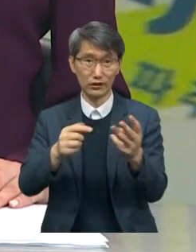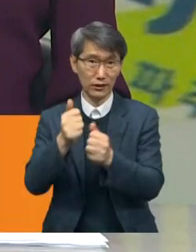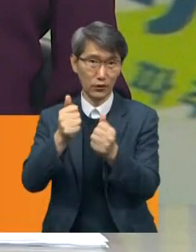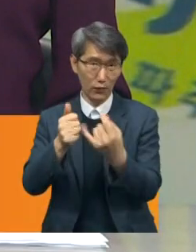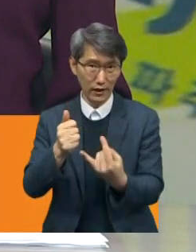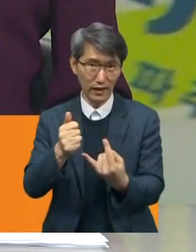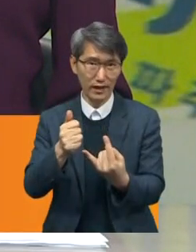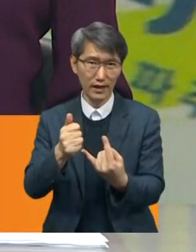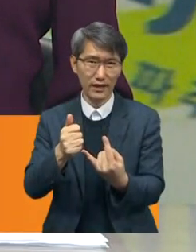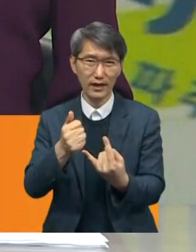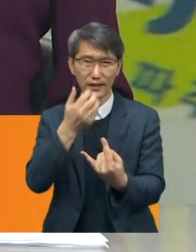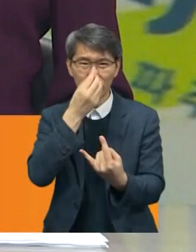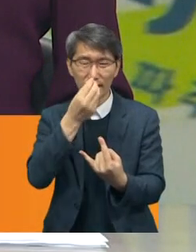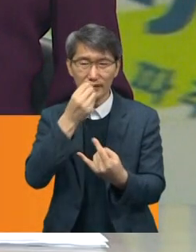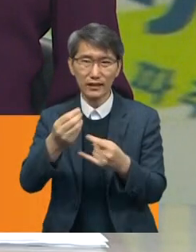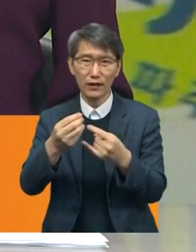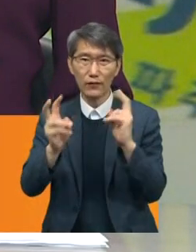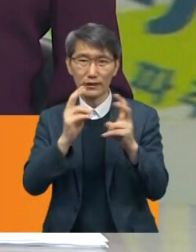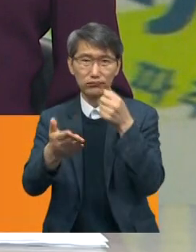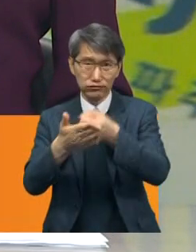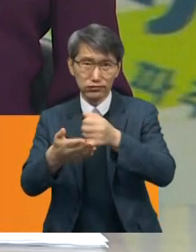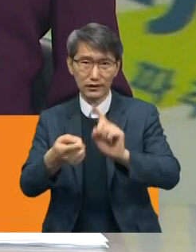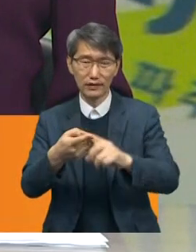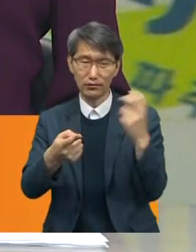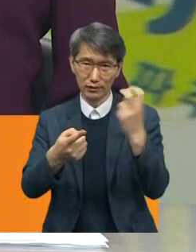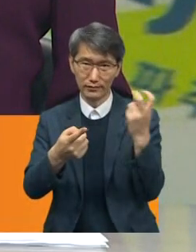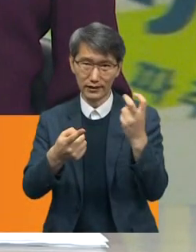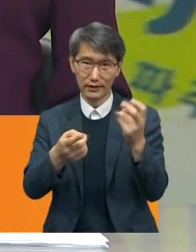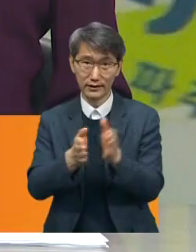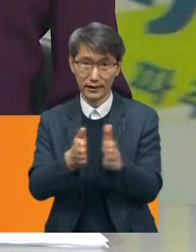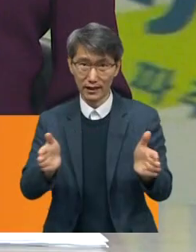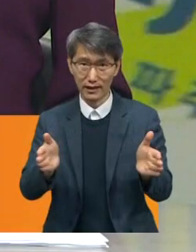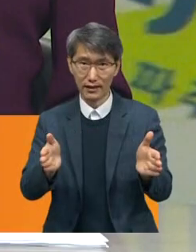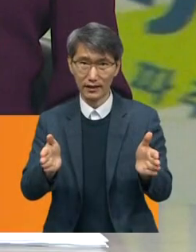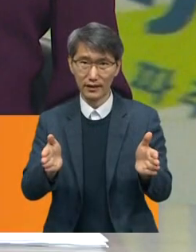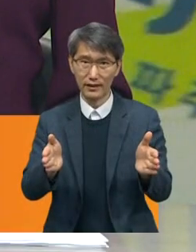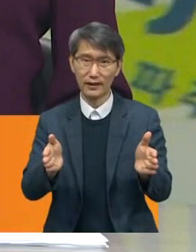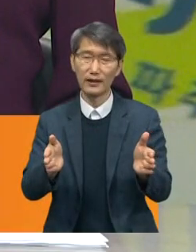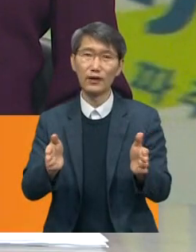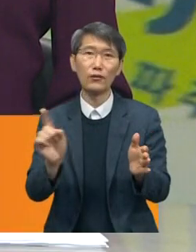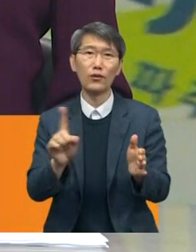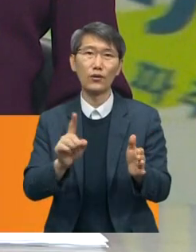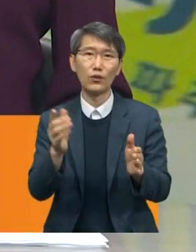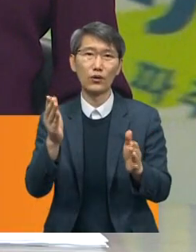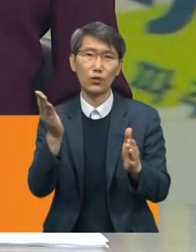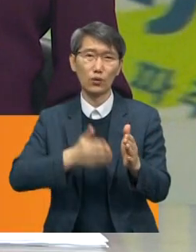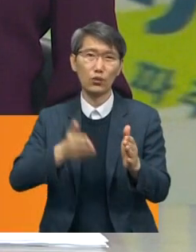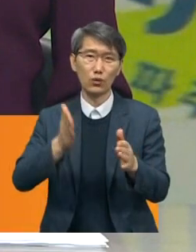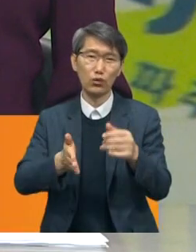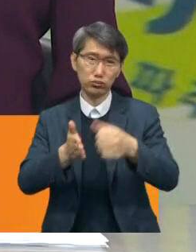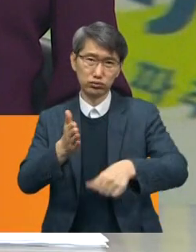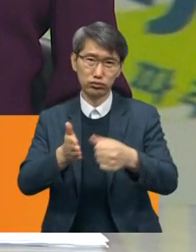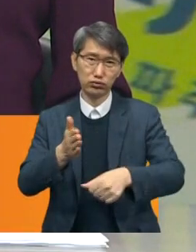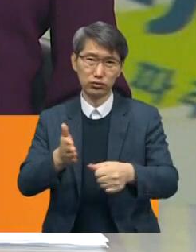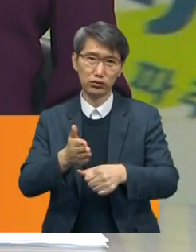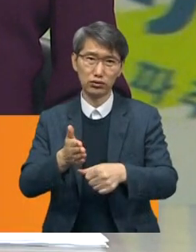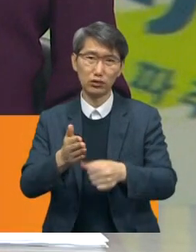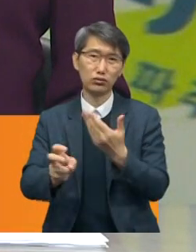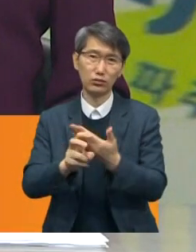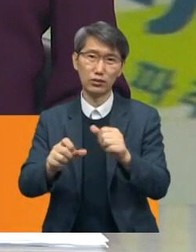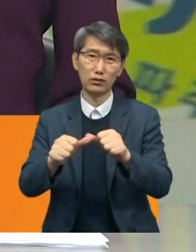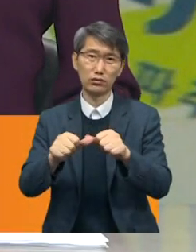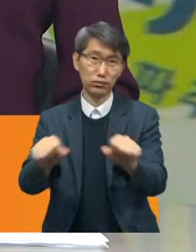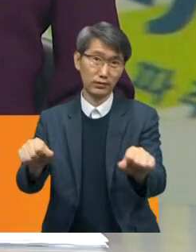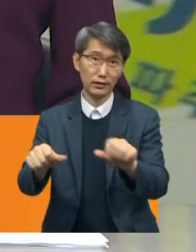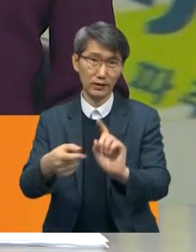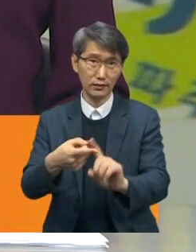파주시의회가 파주시 폐기물 업체 선정에 대한 행정사무조사에 들어갔는데요. 집행부의 공공기록물 무단 파기 의혹을